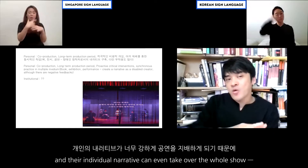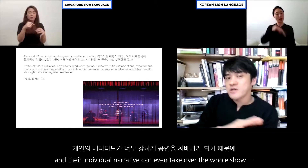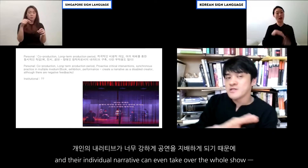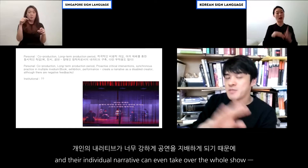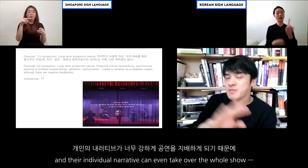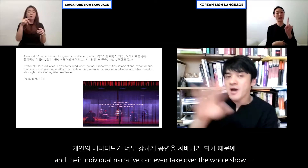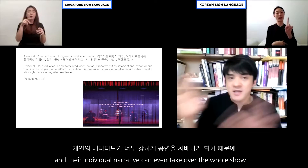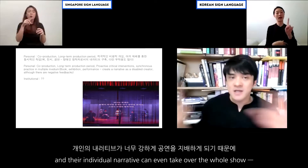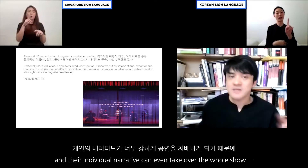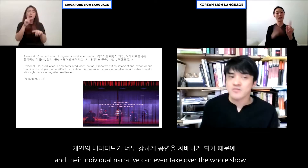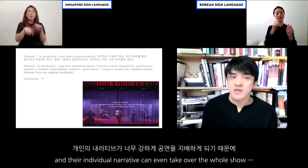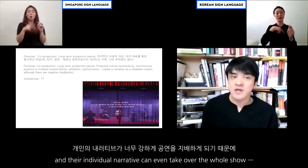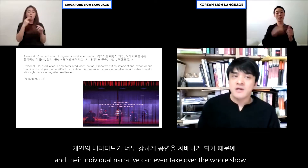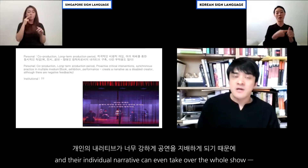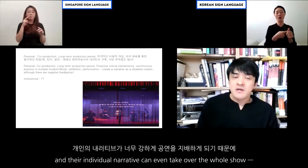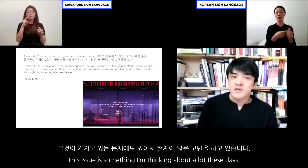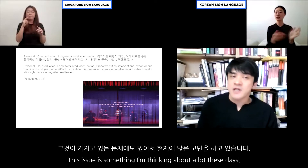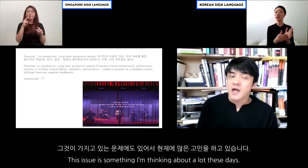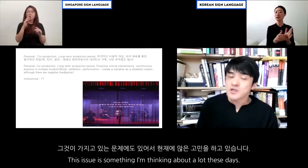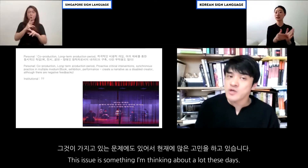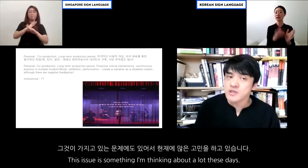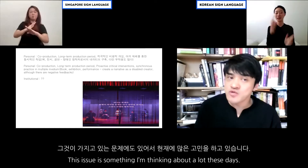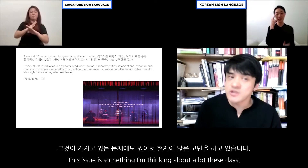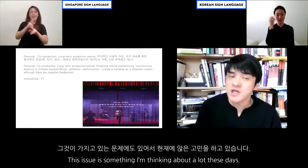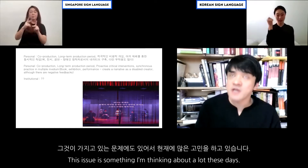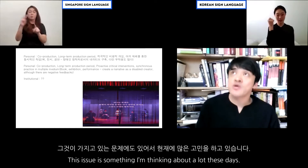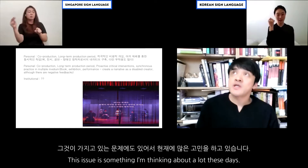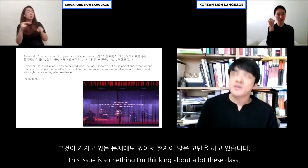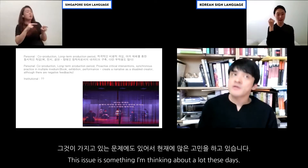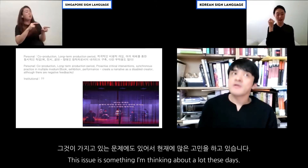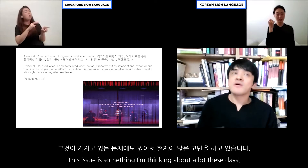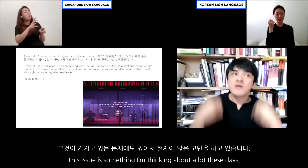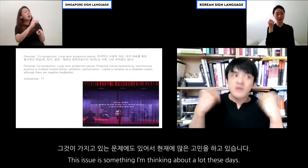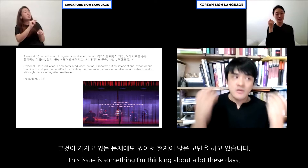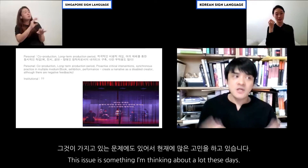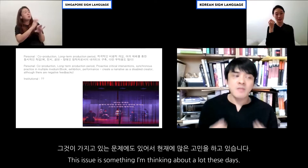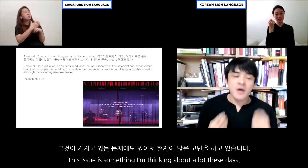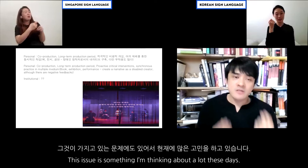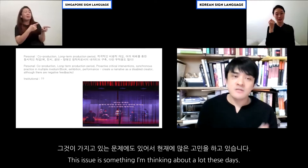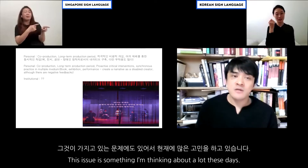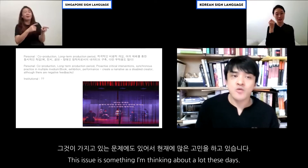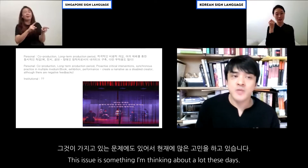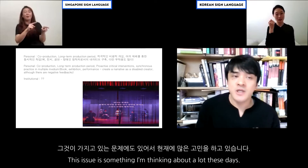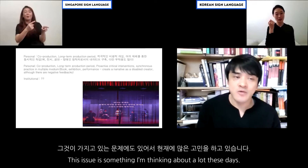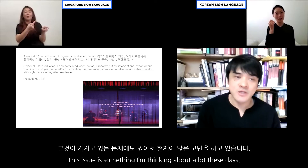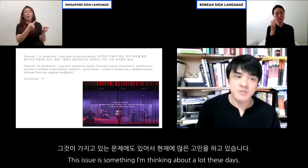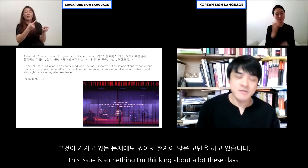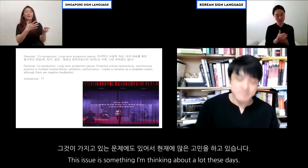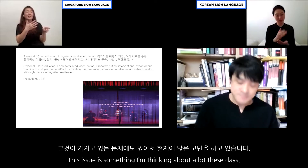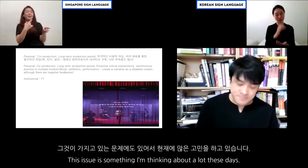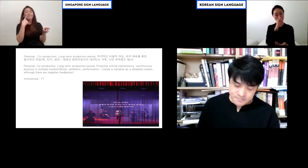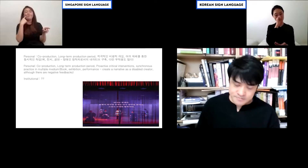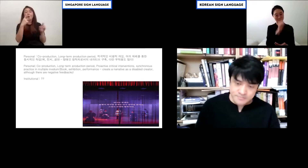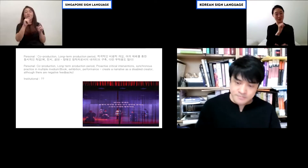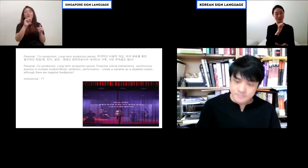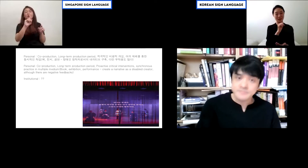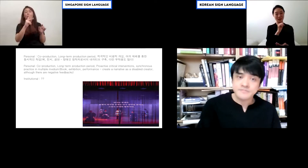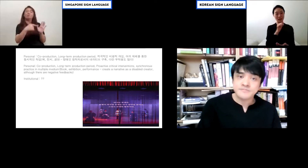강하게 공연을 지배하게 되기 때문에 그것이 가지고 있는 문제도 있어서 현재 많은 고민을 하고 있습니다.